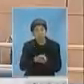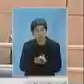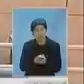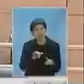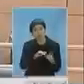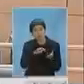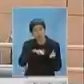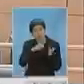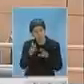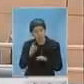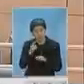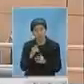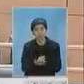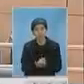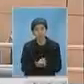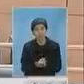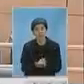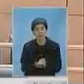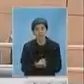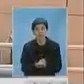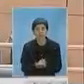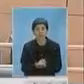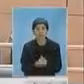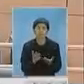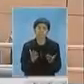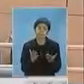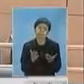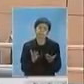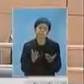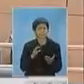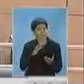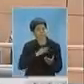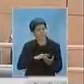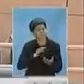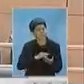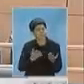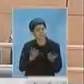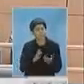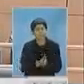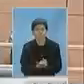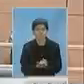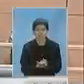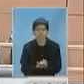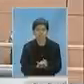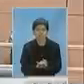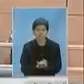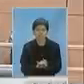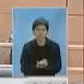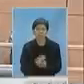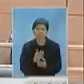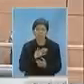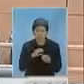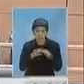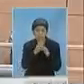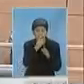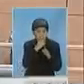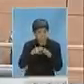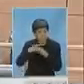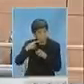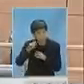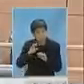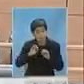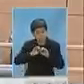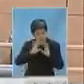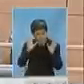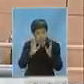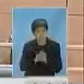เขายุบของผมอีกทีนึงนี่คือชะตากรรมฮะพะเพราะฉะนั้นเรื่องเสื้อแดงกับพรรคเพื่อไทย